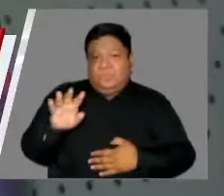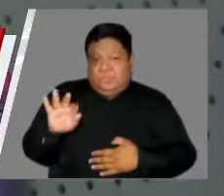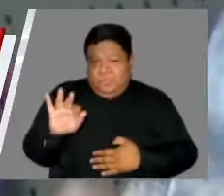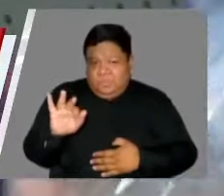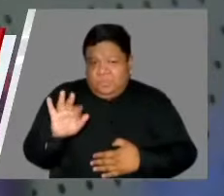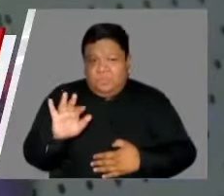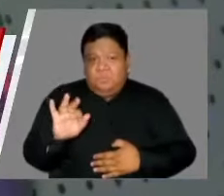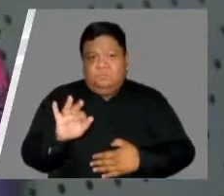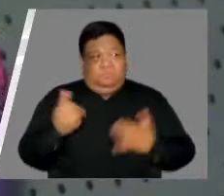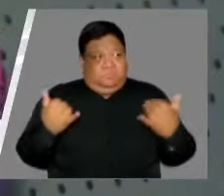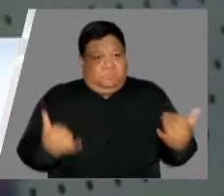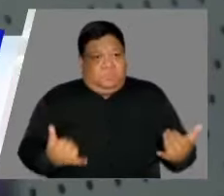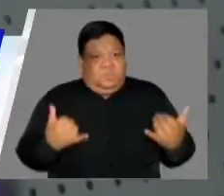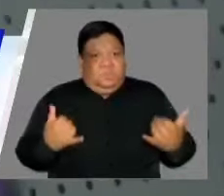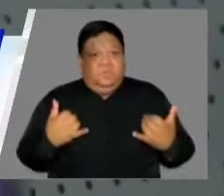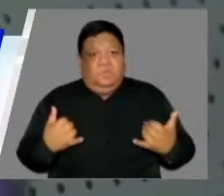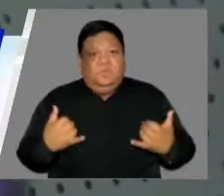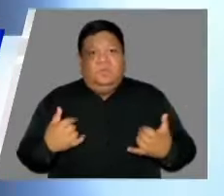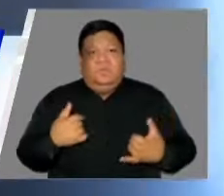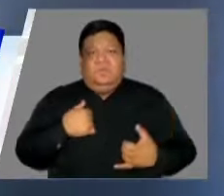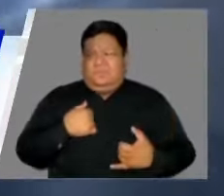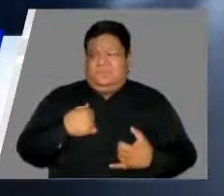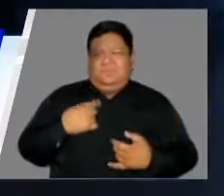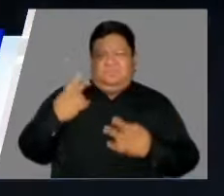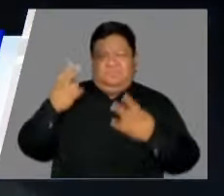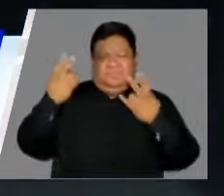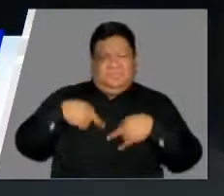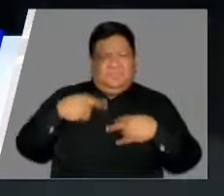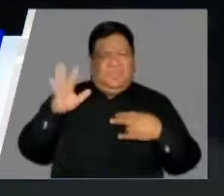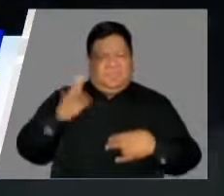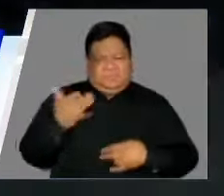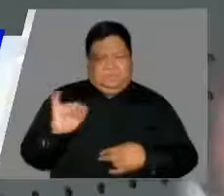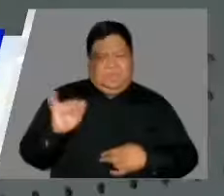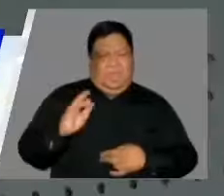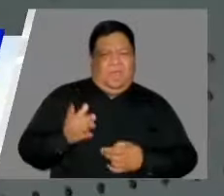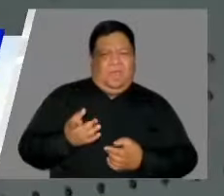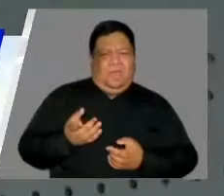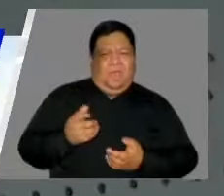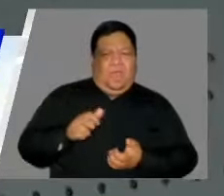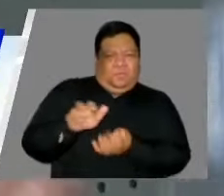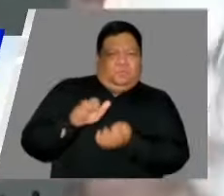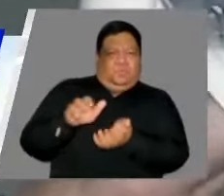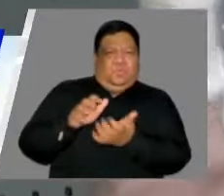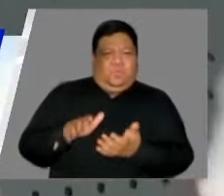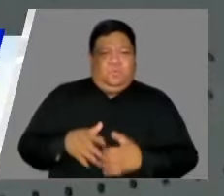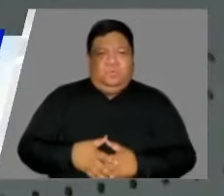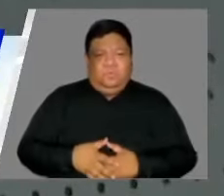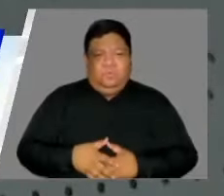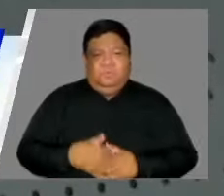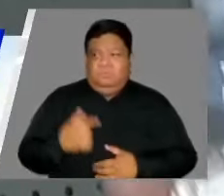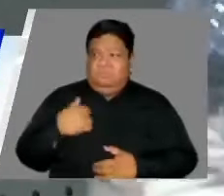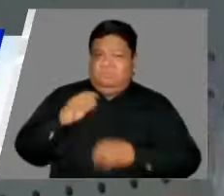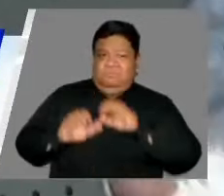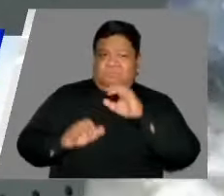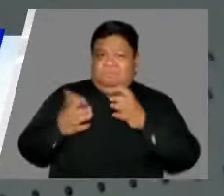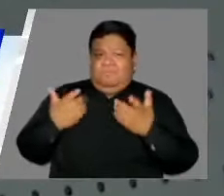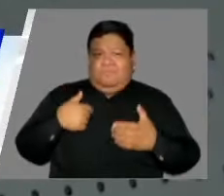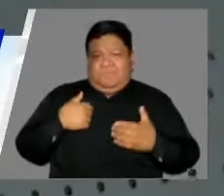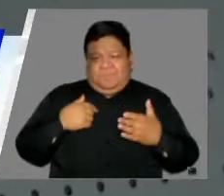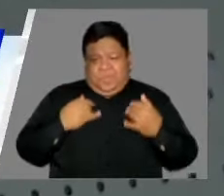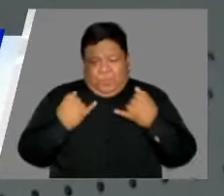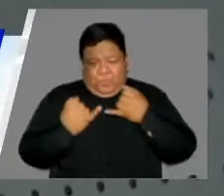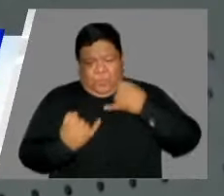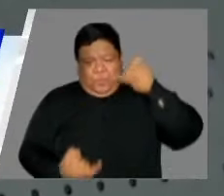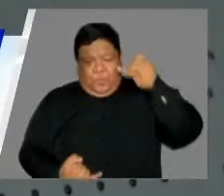been treated like a dog. I am 48 kg. I am a totally harmless